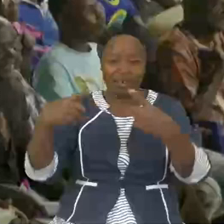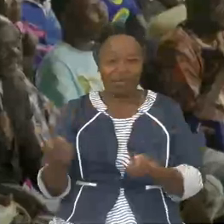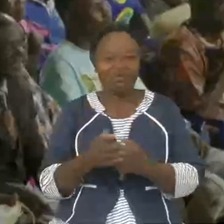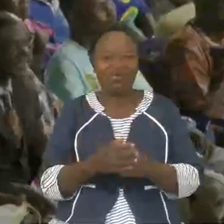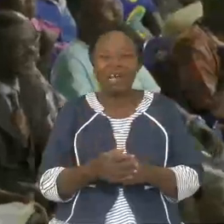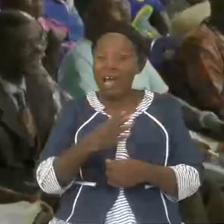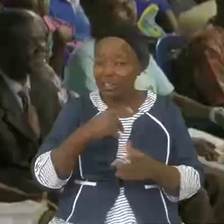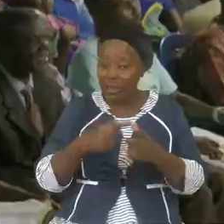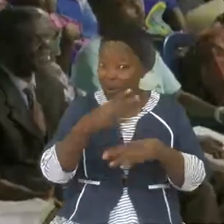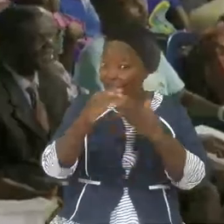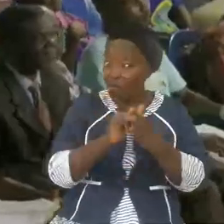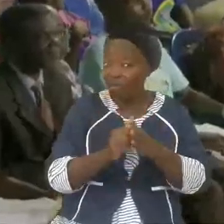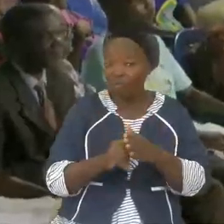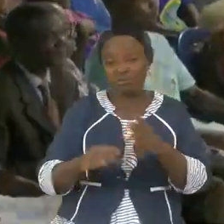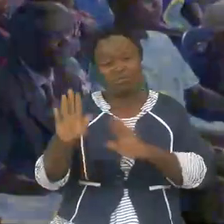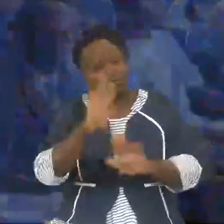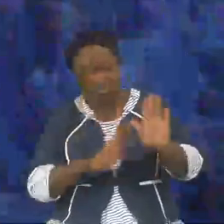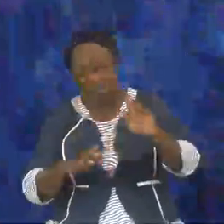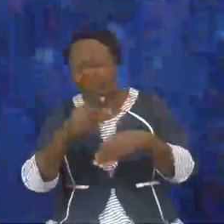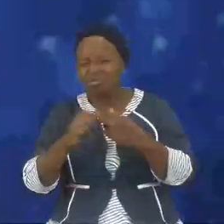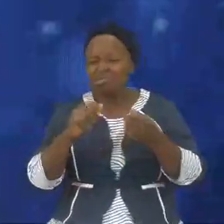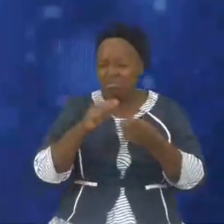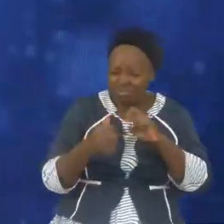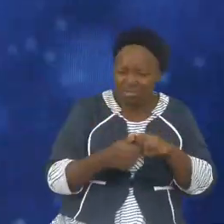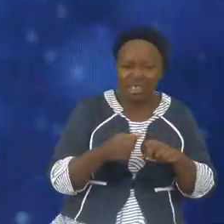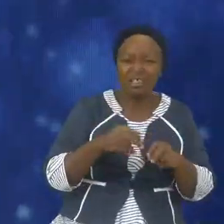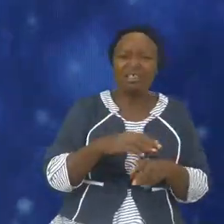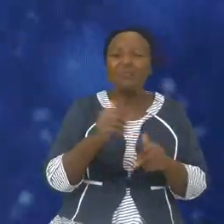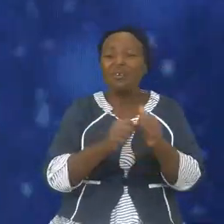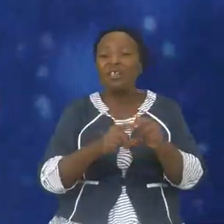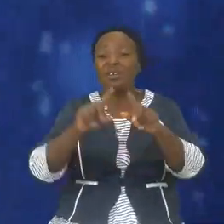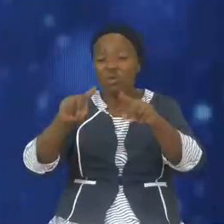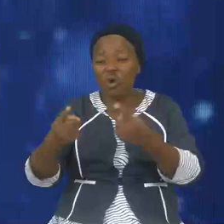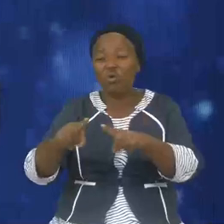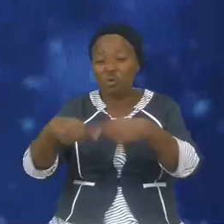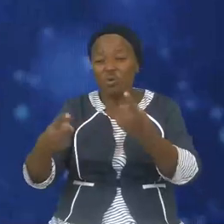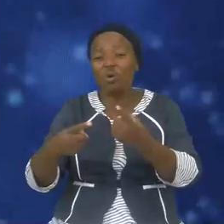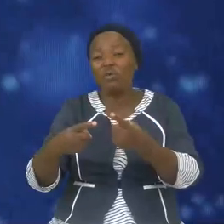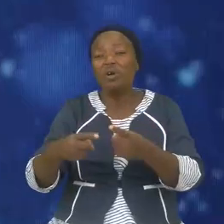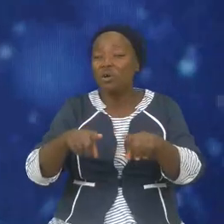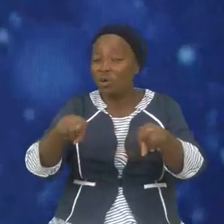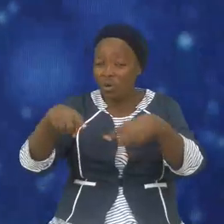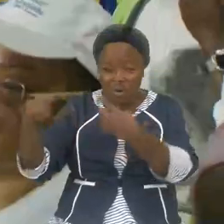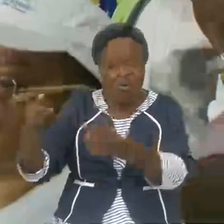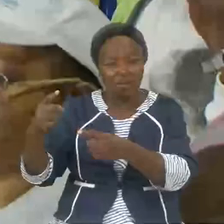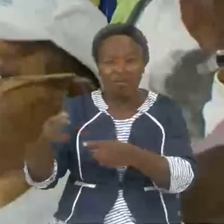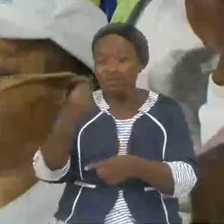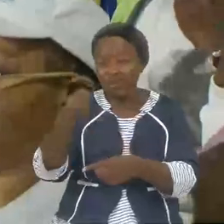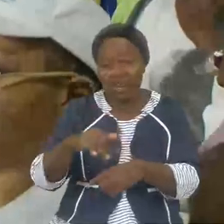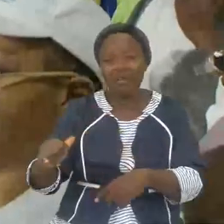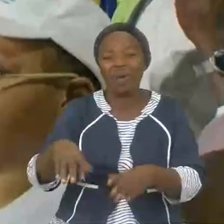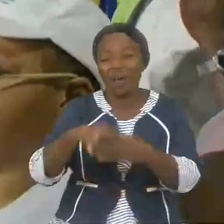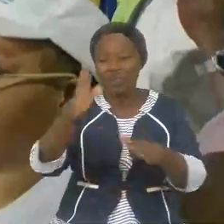Et toutes ces choses, le traumatisme, la tribulation, la détresse, tout cela est ôté pour toujours de votre vie au